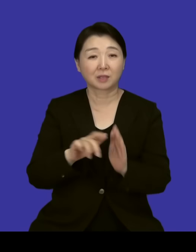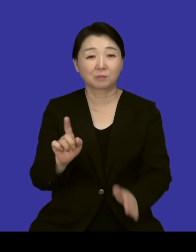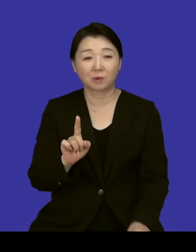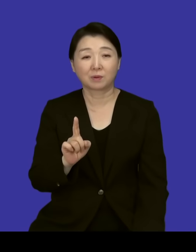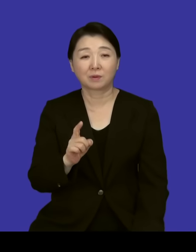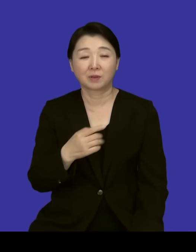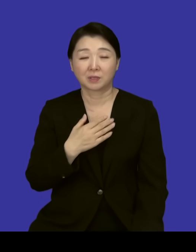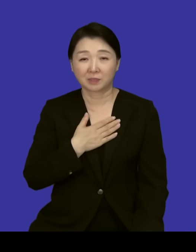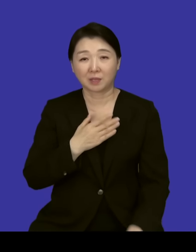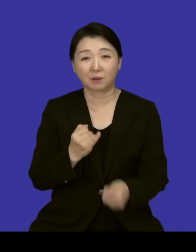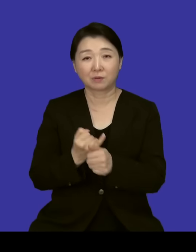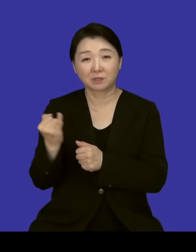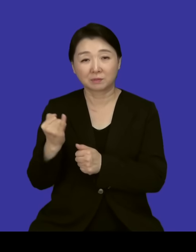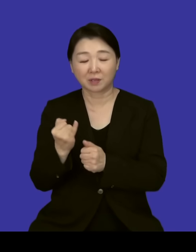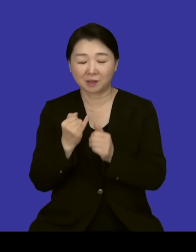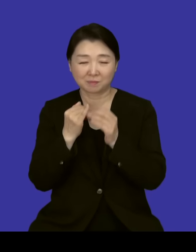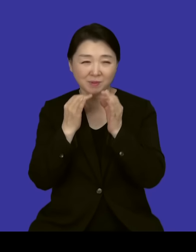저희 집사람도 막